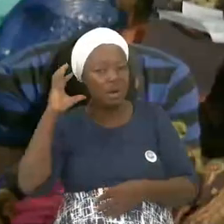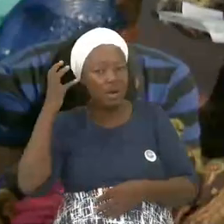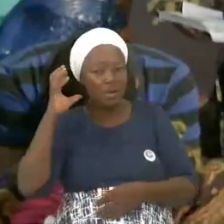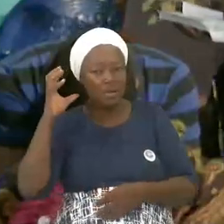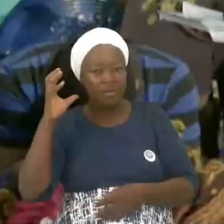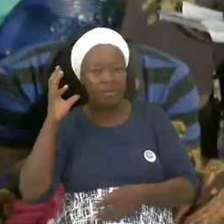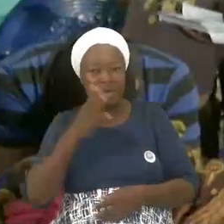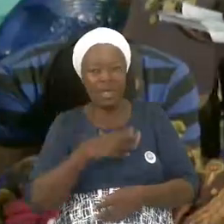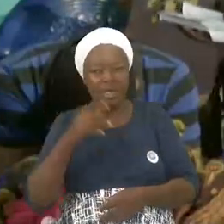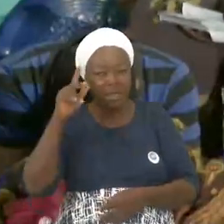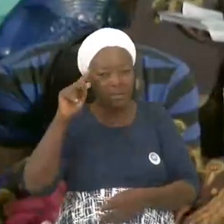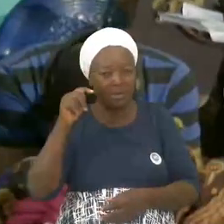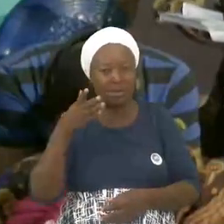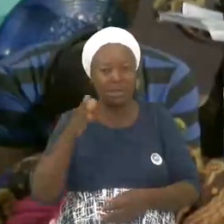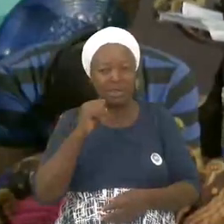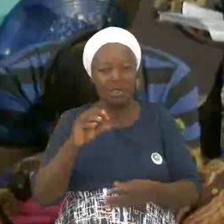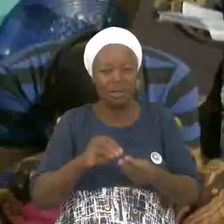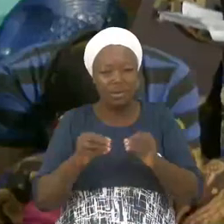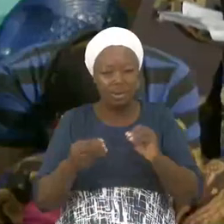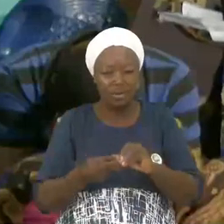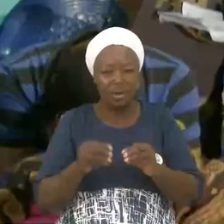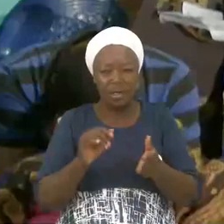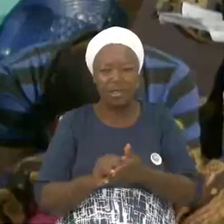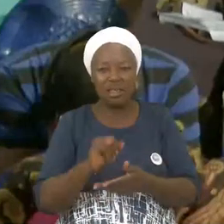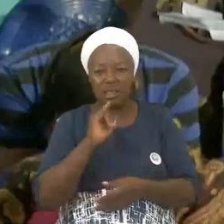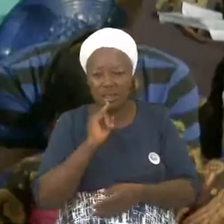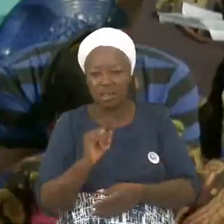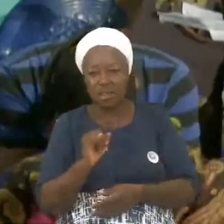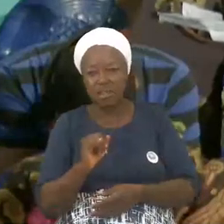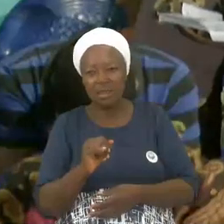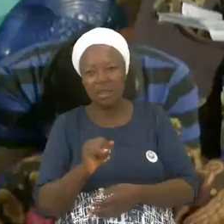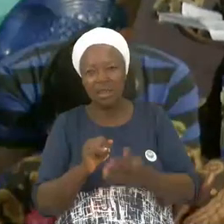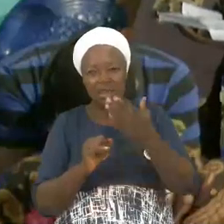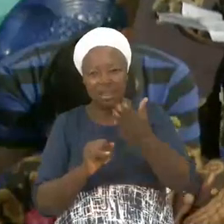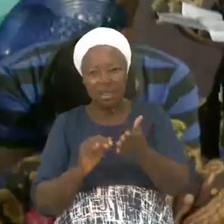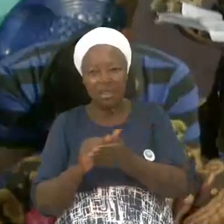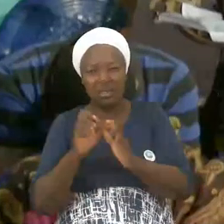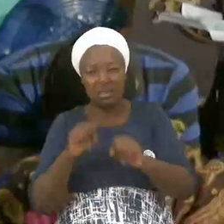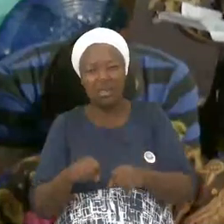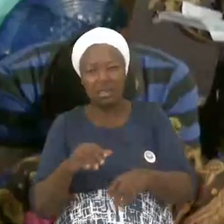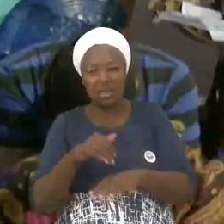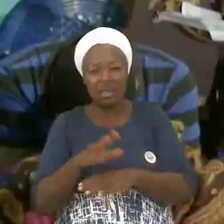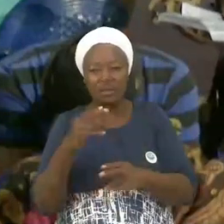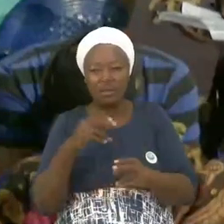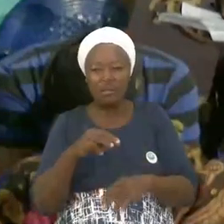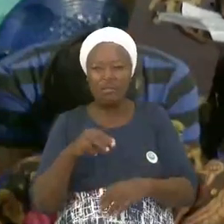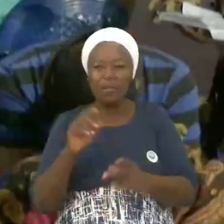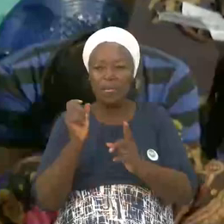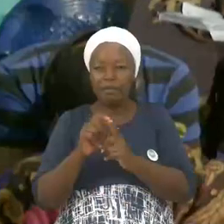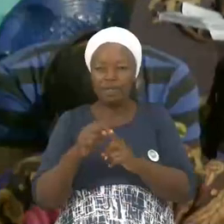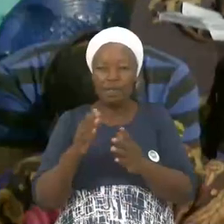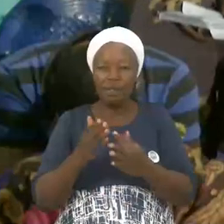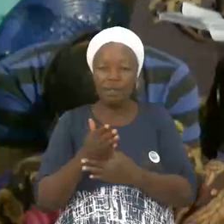Si vous écoutez à la radio, à la télévision, il y a des numéros qui vous seront communiqués ou bien